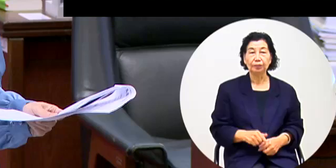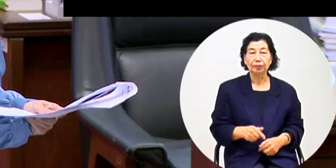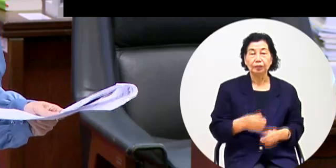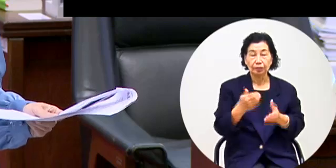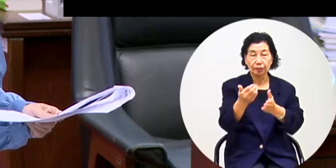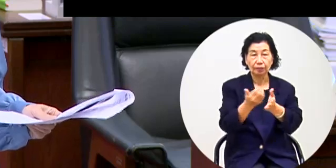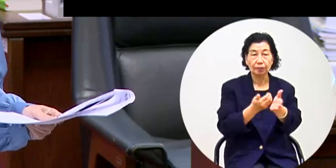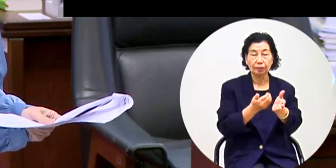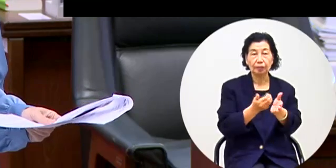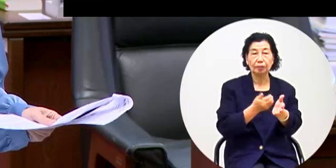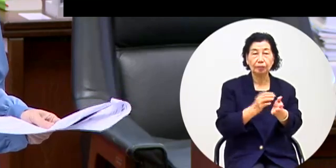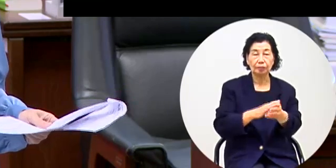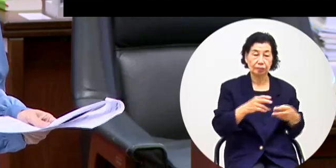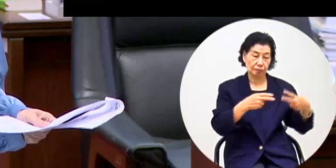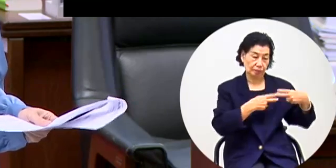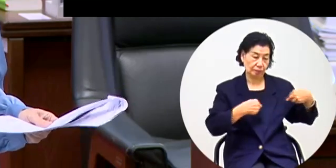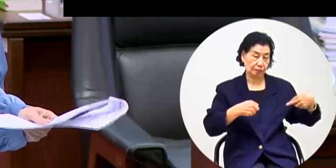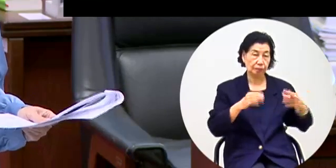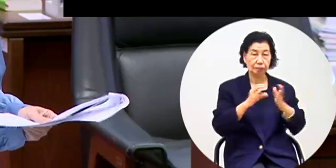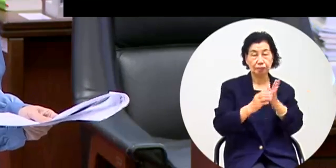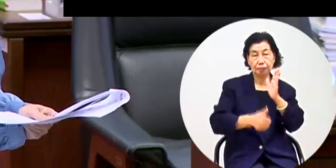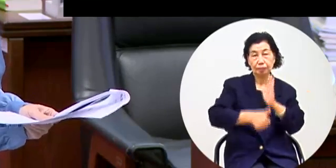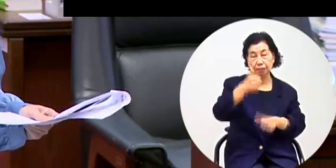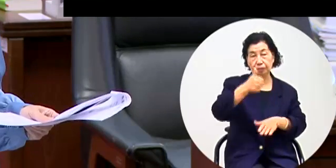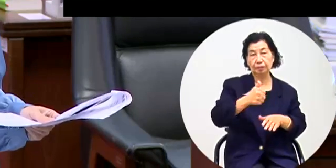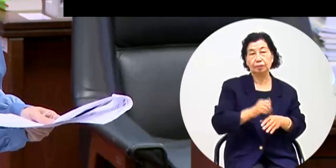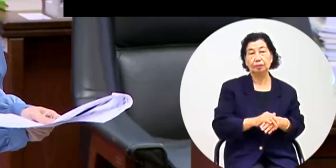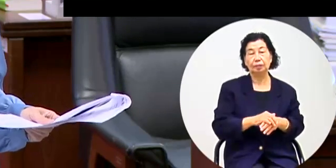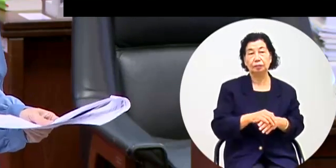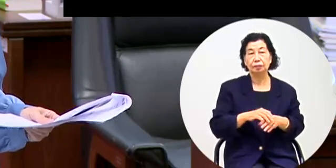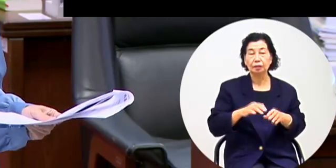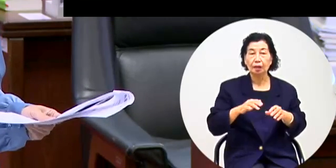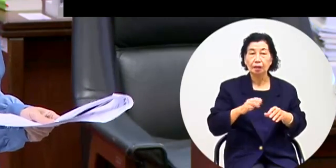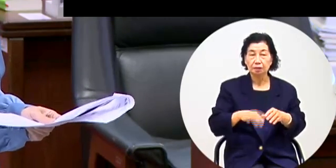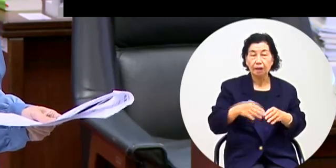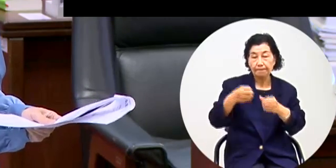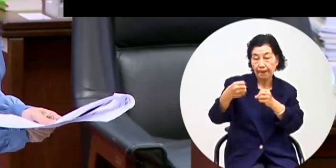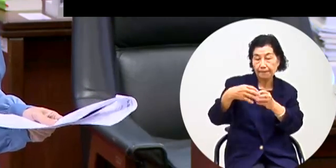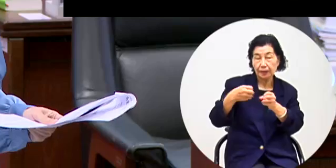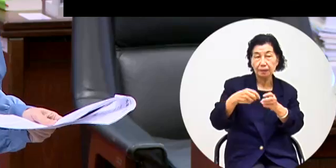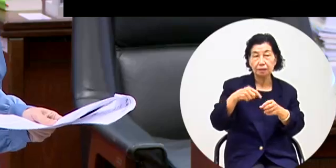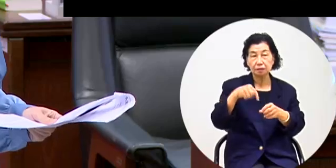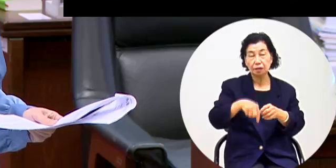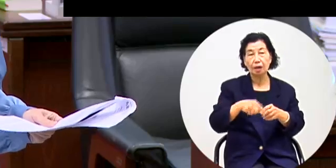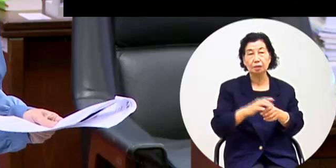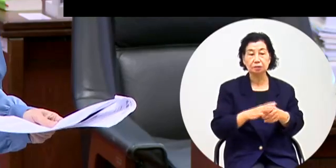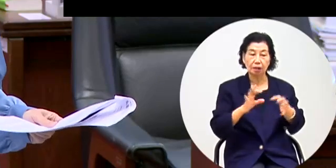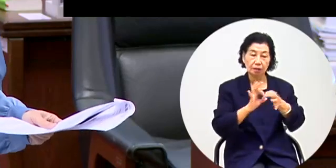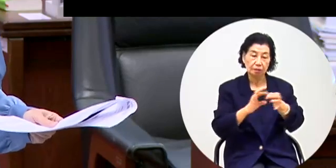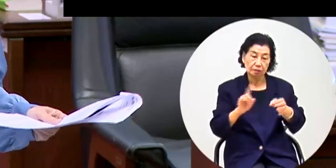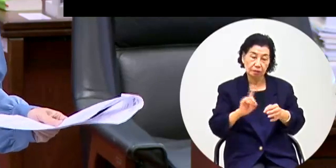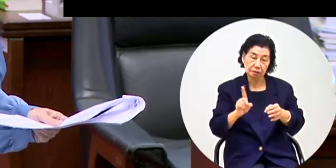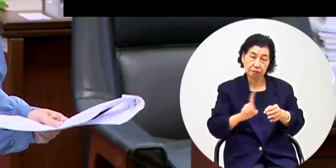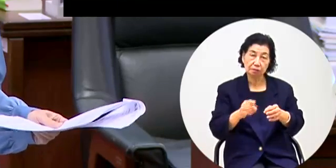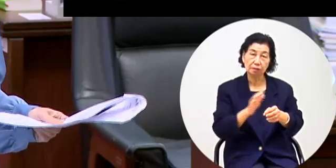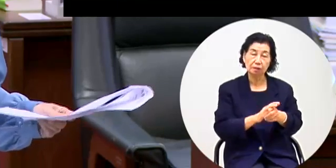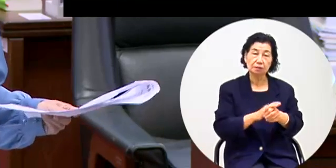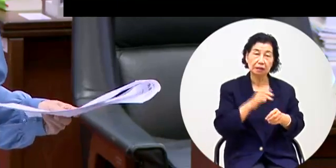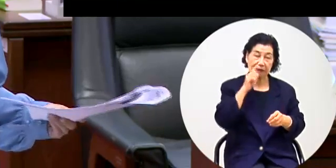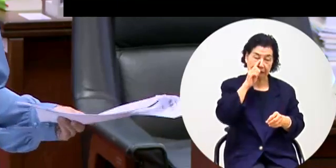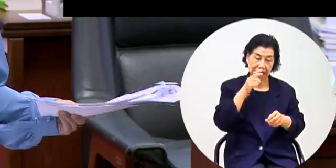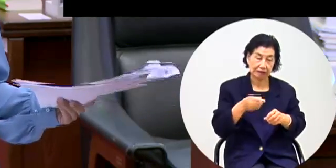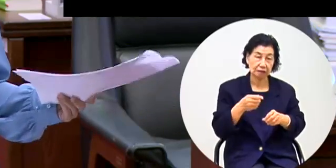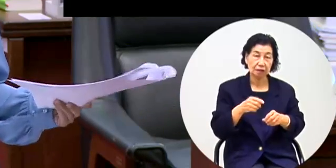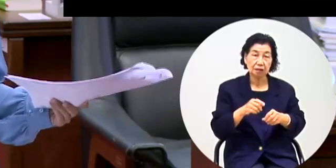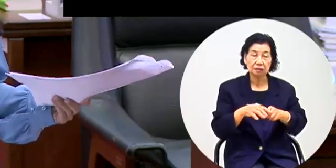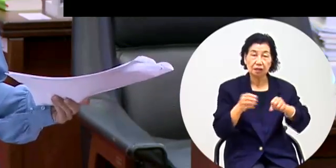们现在为什么有这么多的底渣的量，是因为就是说，前一阵子帮忙处理的这家公司叫应城嘛，应城这家公司